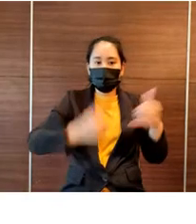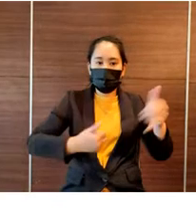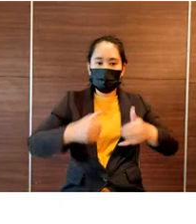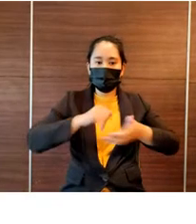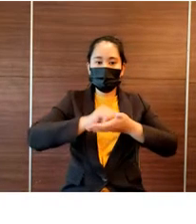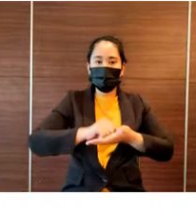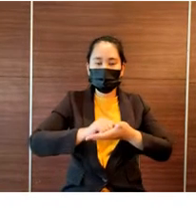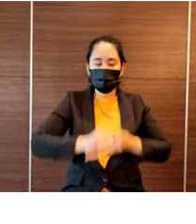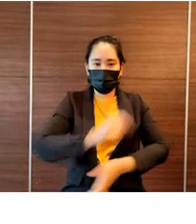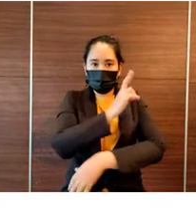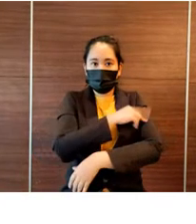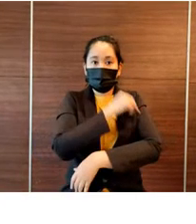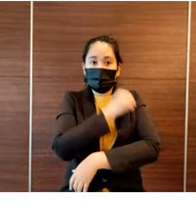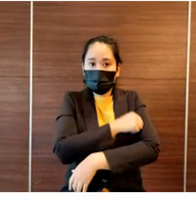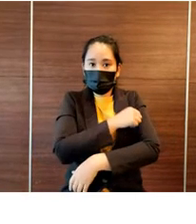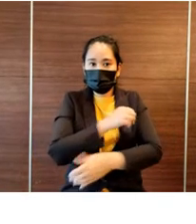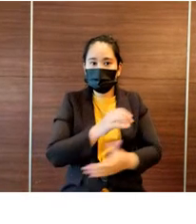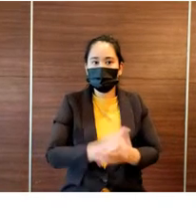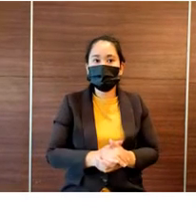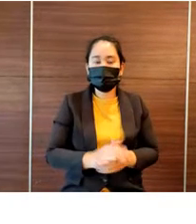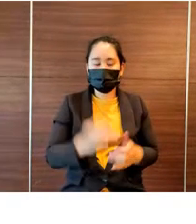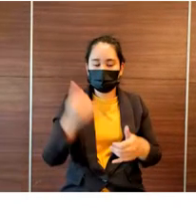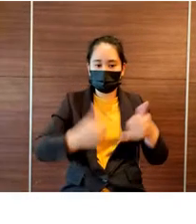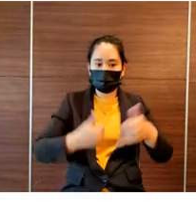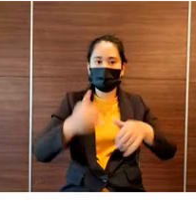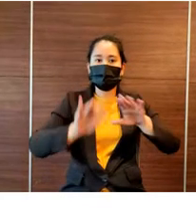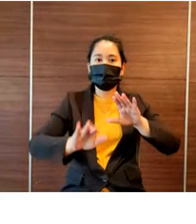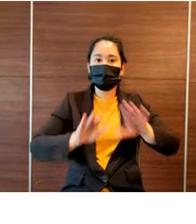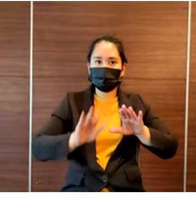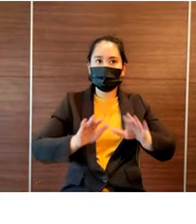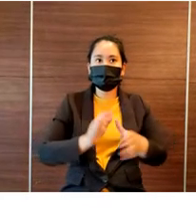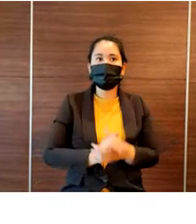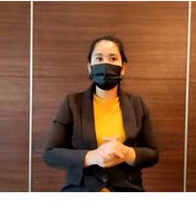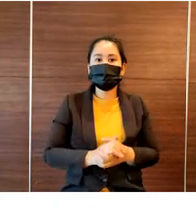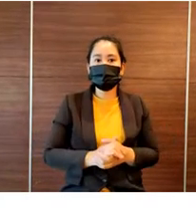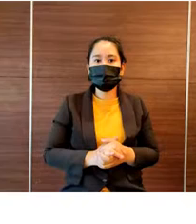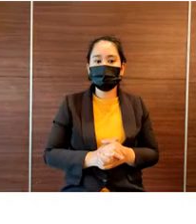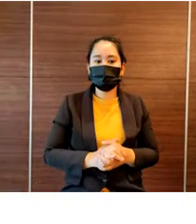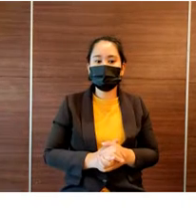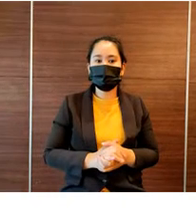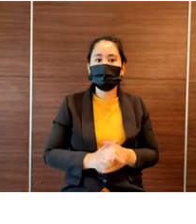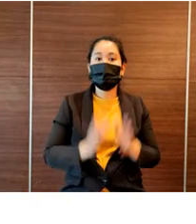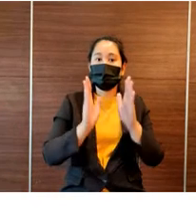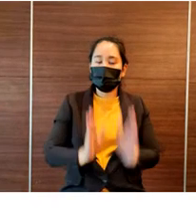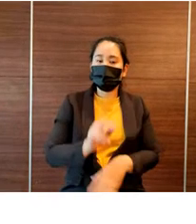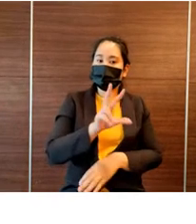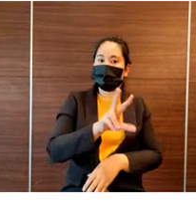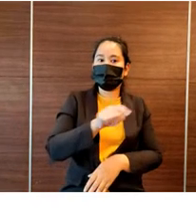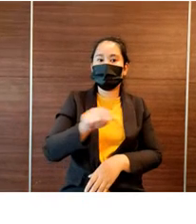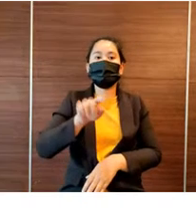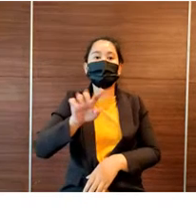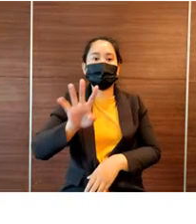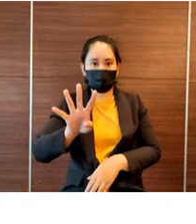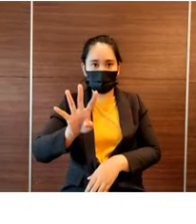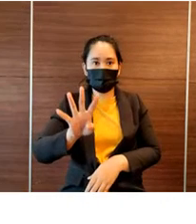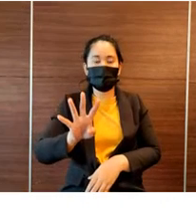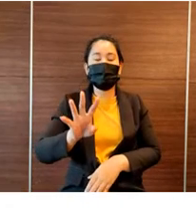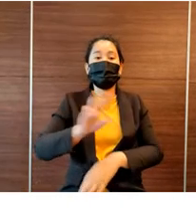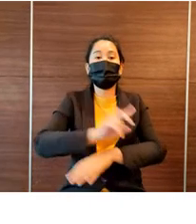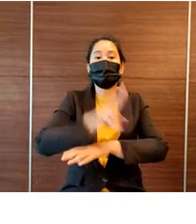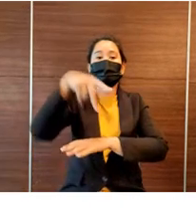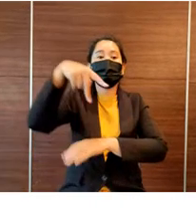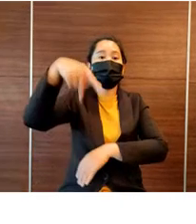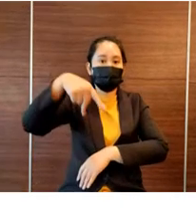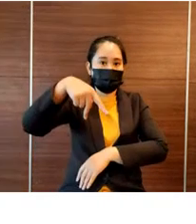าพเนี่ยฮะก็จะมีลูกค้าที่เข้ามาประมาณ average นะครับมา 3-4 ท่านต่อวันนะครับในวันพุธ